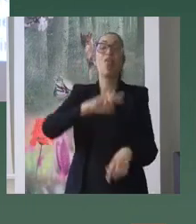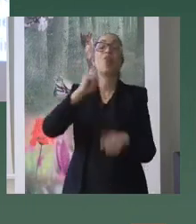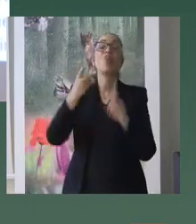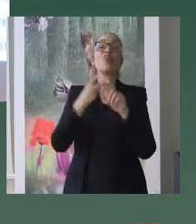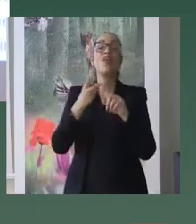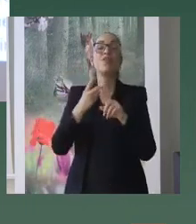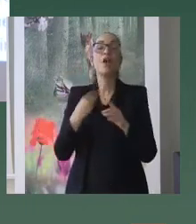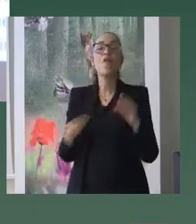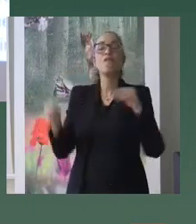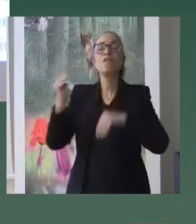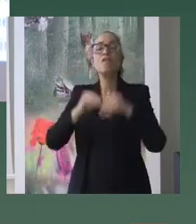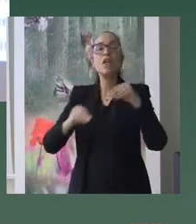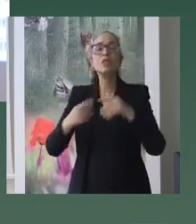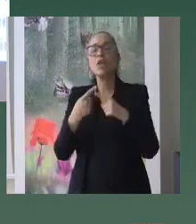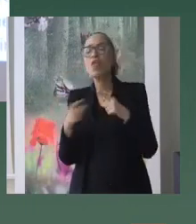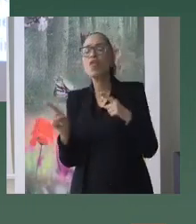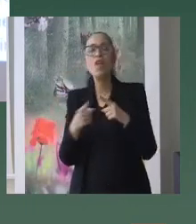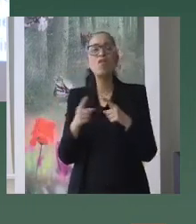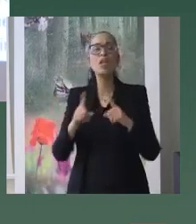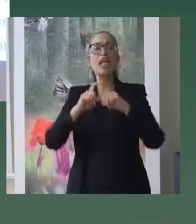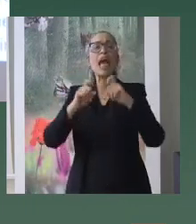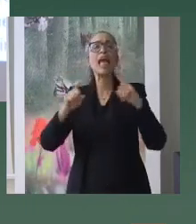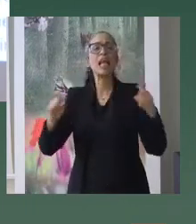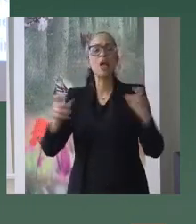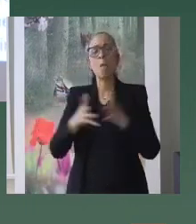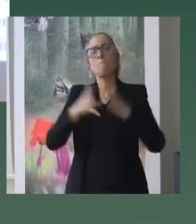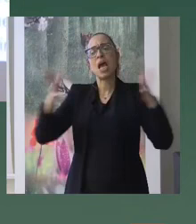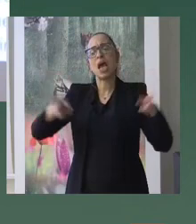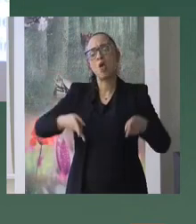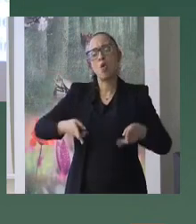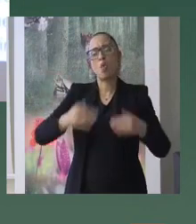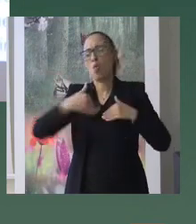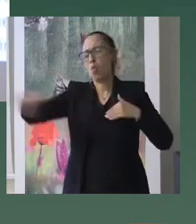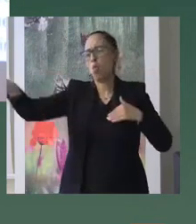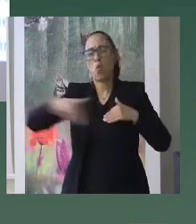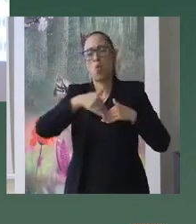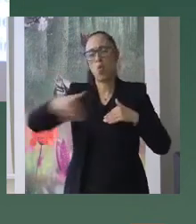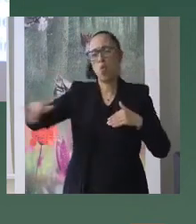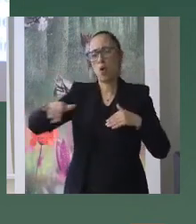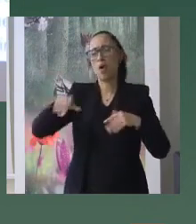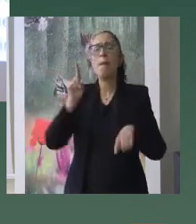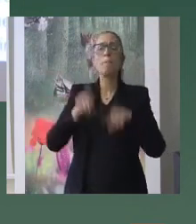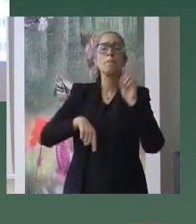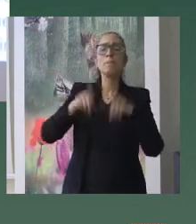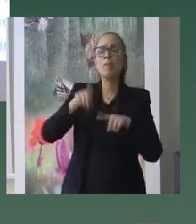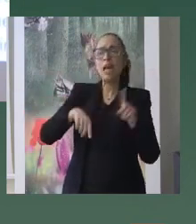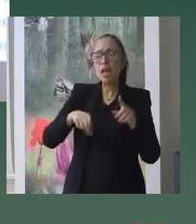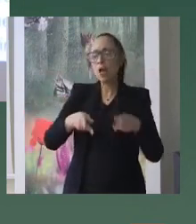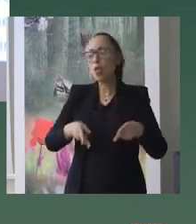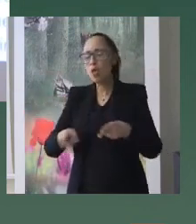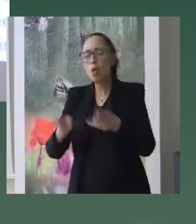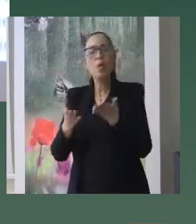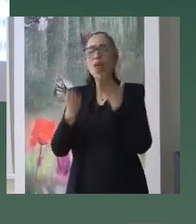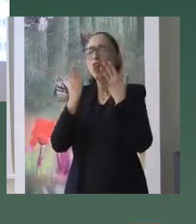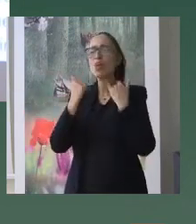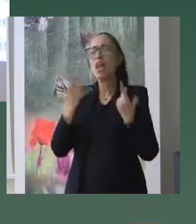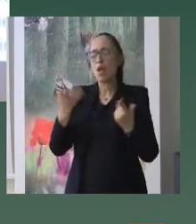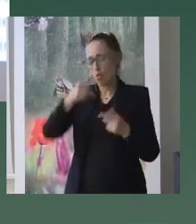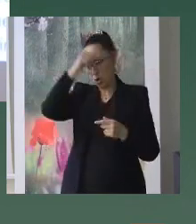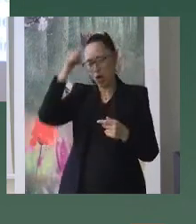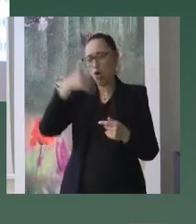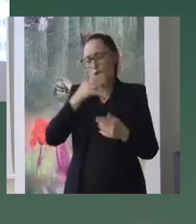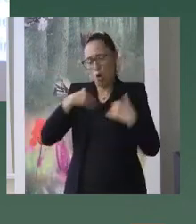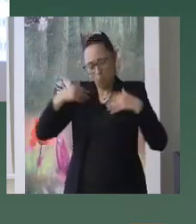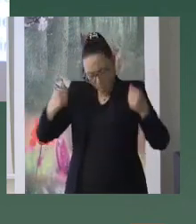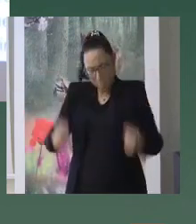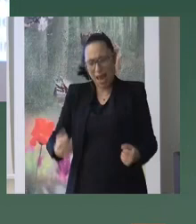προσθέτοντας διαφορετικά υλικά στις μεγάλες λεωφόρους. Όχι σε όλες τις δρόμους. Κάποιοι από αυτούς τους δρόμους δεν έχουν καν το καλοκαίρι. Κάποιοι από αυτούς τους δρόμους που αναφέρατε, επειδή ζω στο